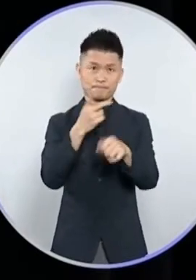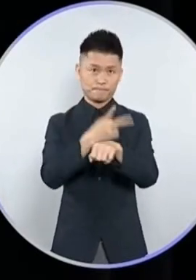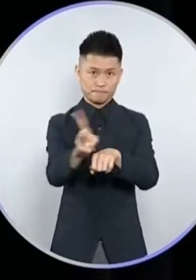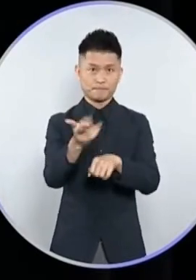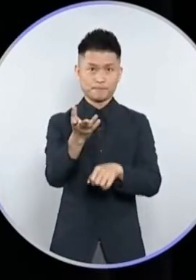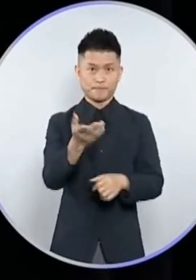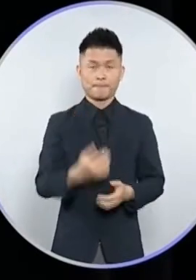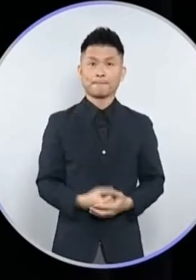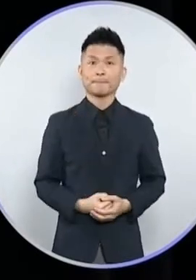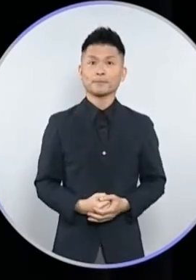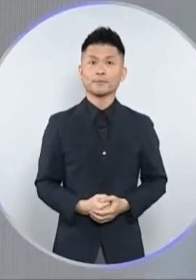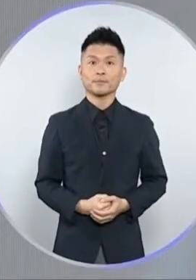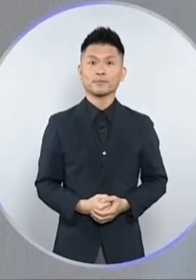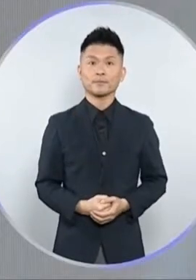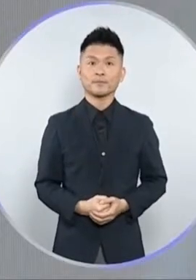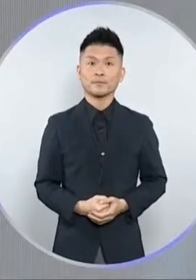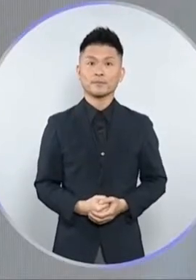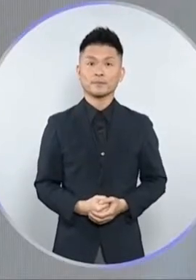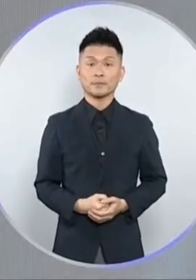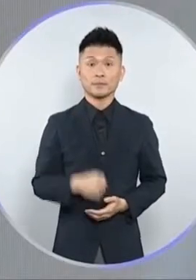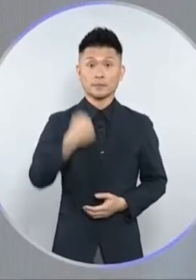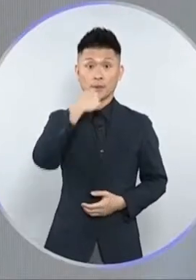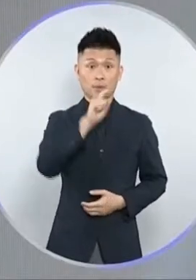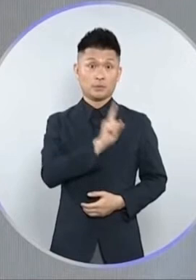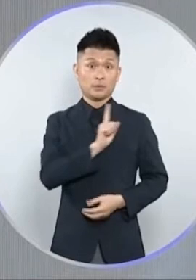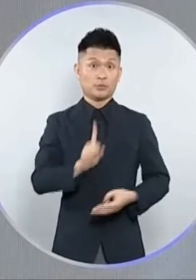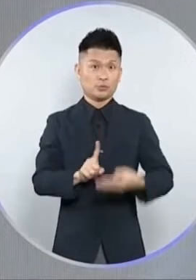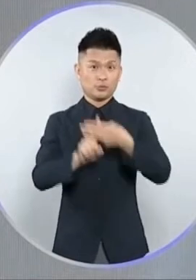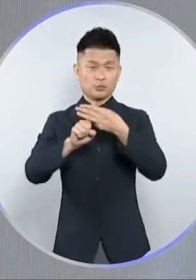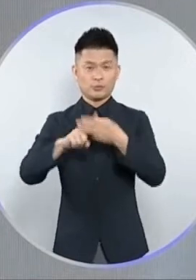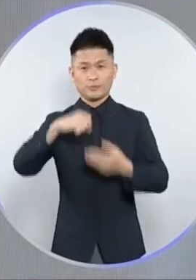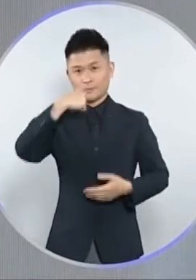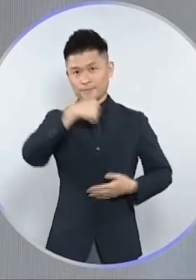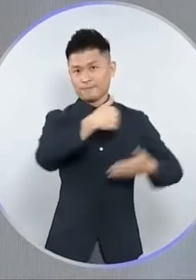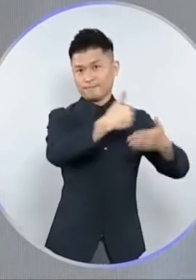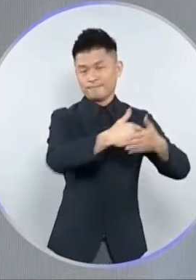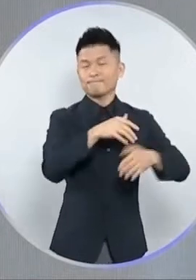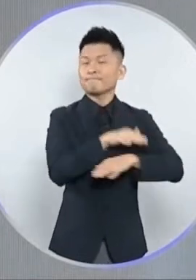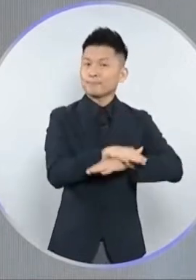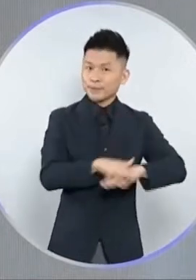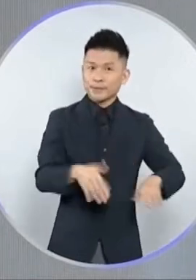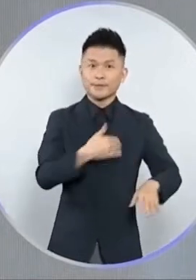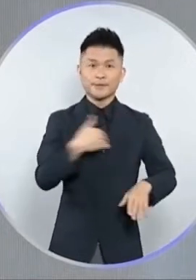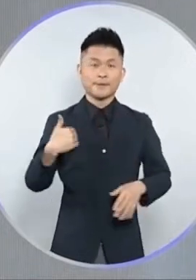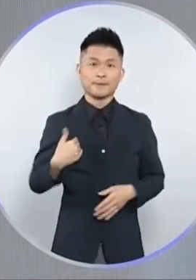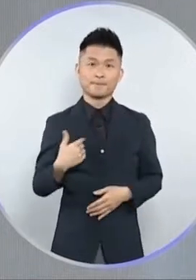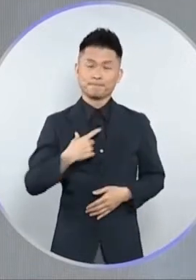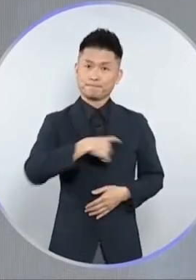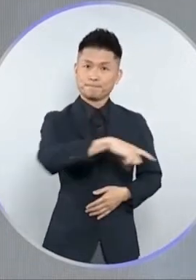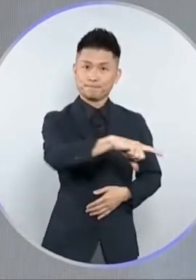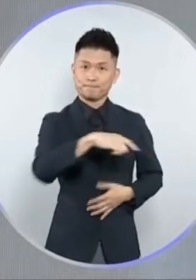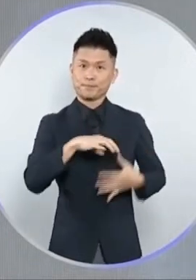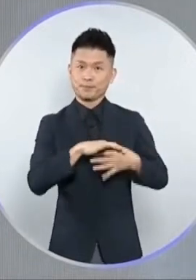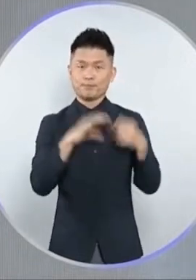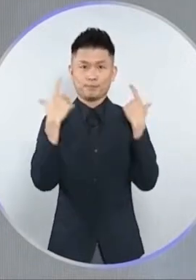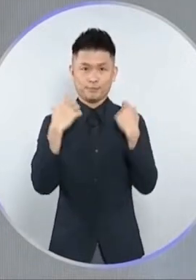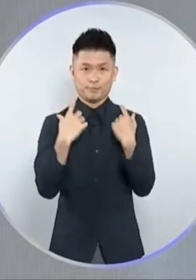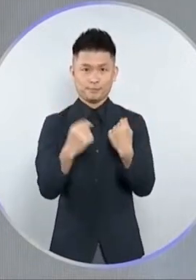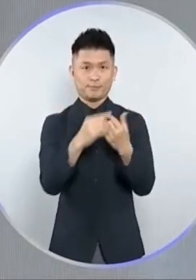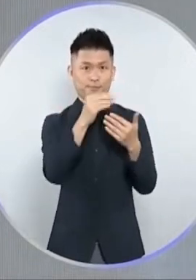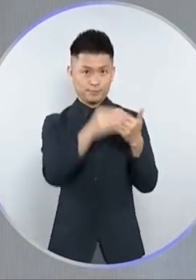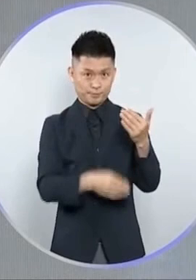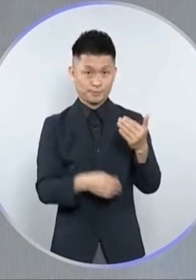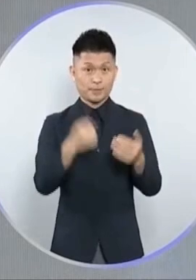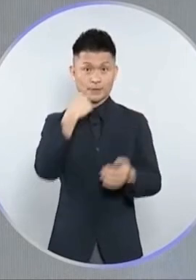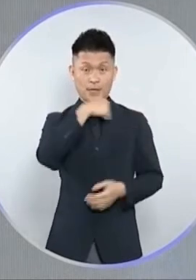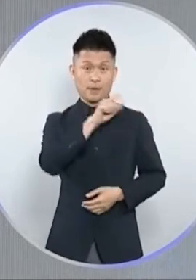钟，请回答。 台湾自主，两岸和平，这是我们处理两岸关系的基本原则。台湾